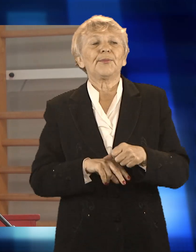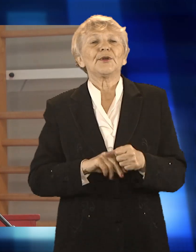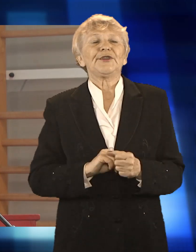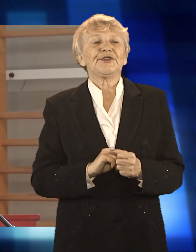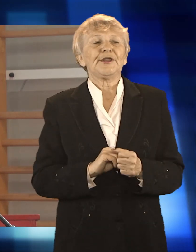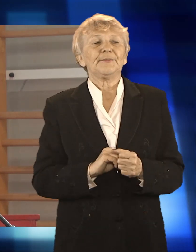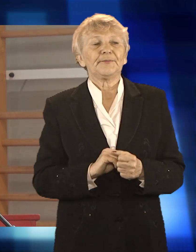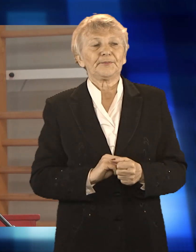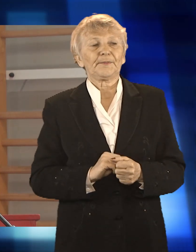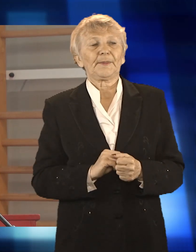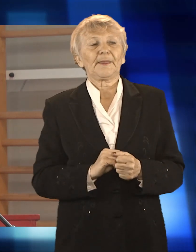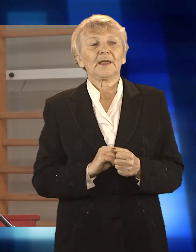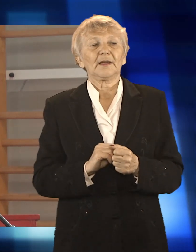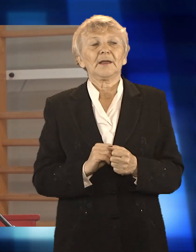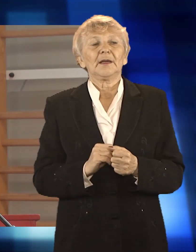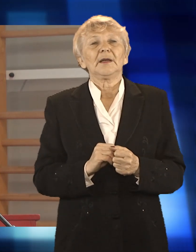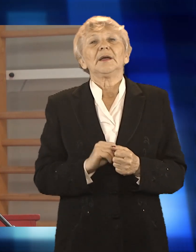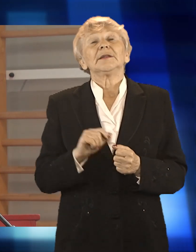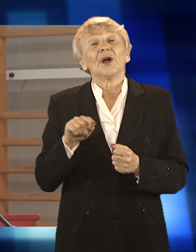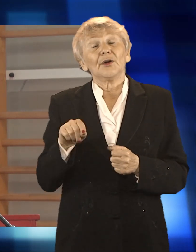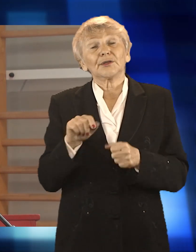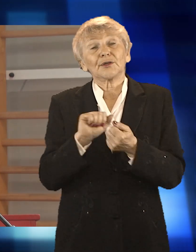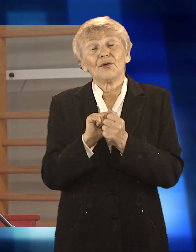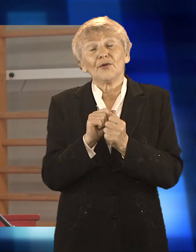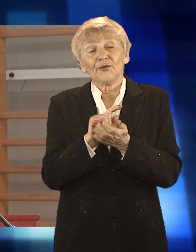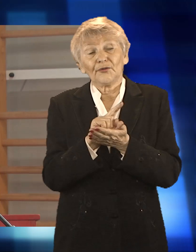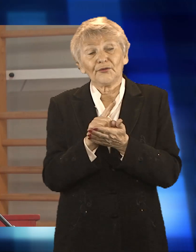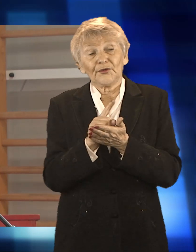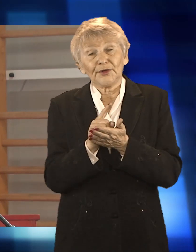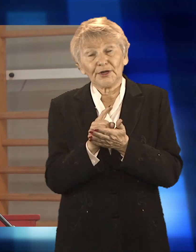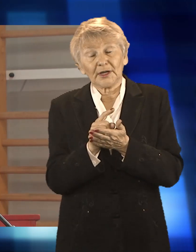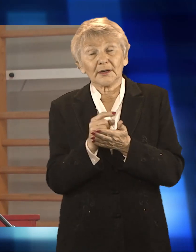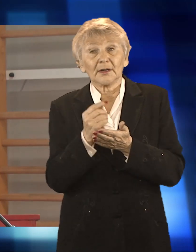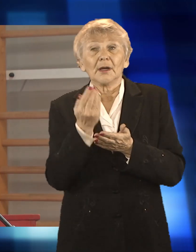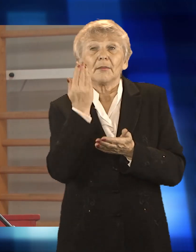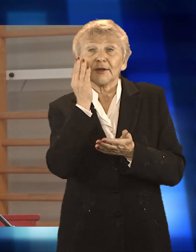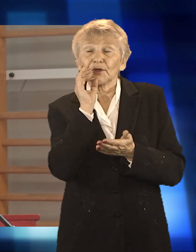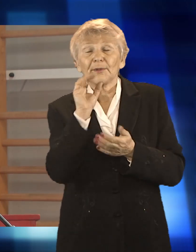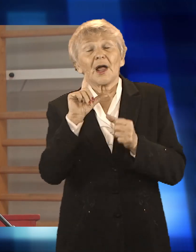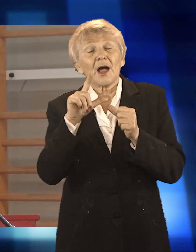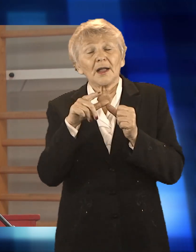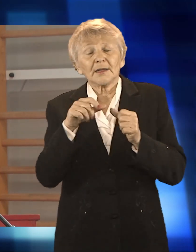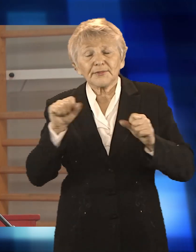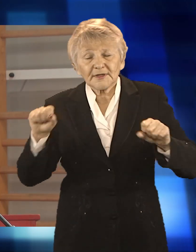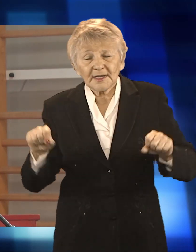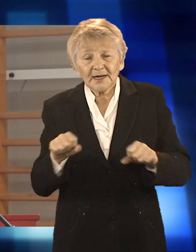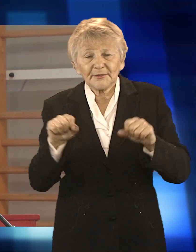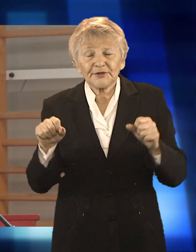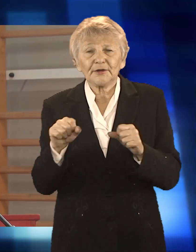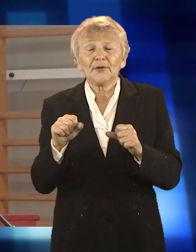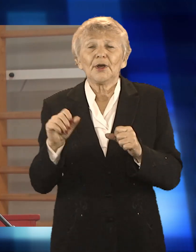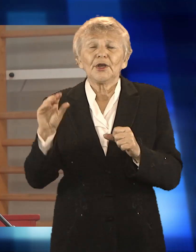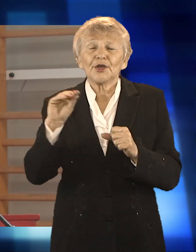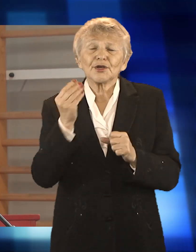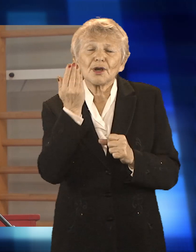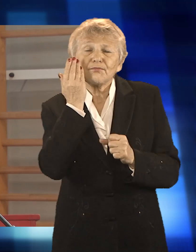który otrzymaliśmy w roku ubiegłym. Oczywiście wiemy, że wynik ten był trudny do osiągnięcia. W tym roku jeszcze większe wyzwanie,